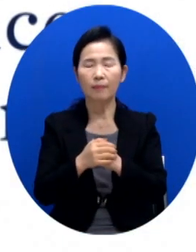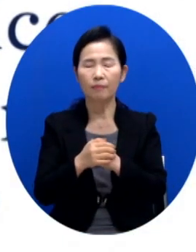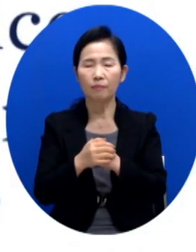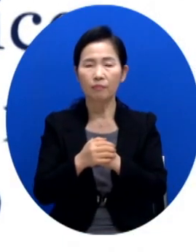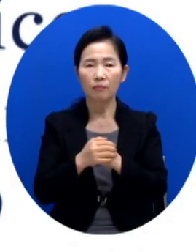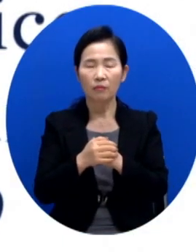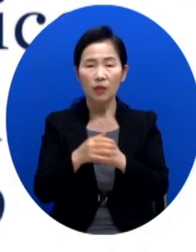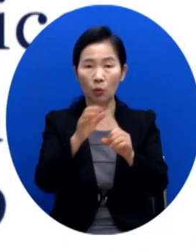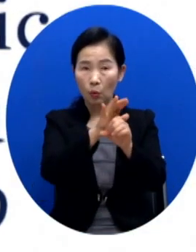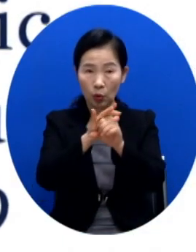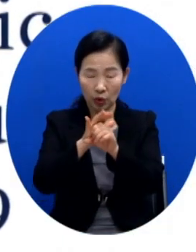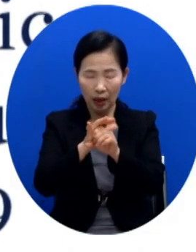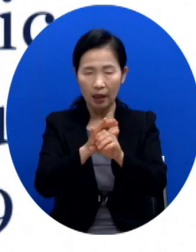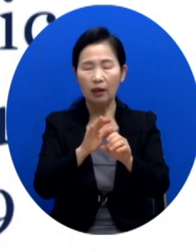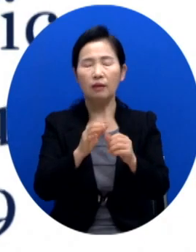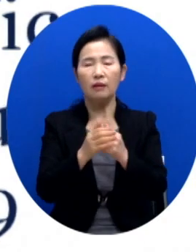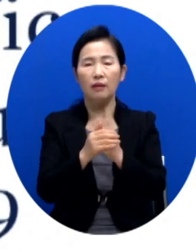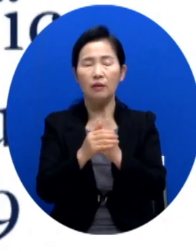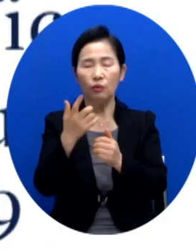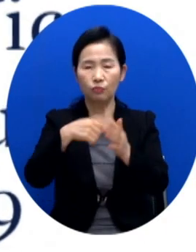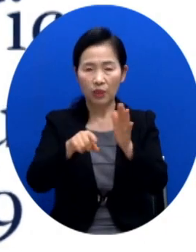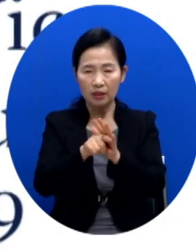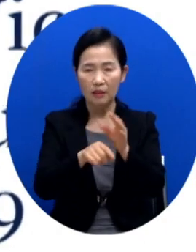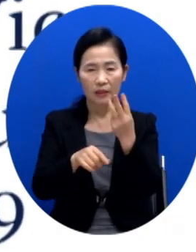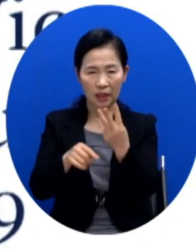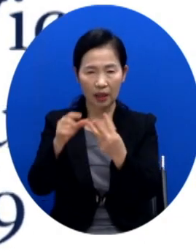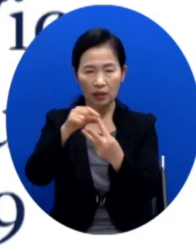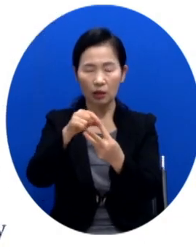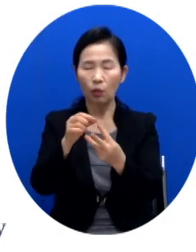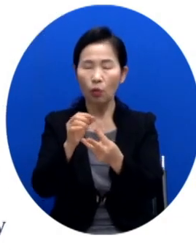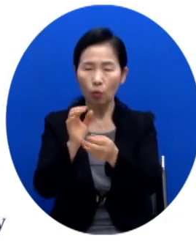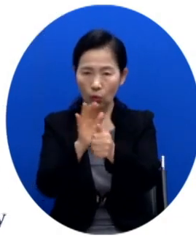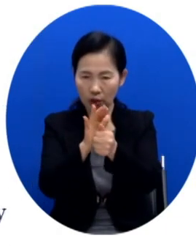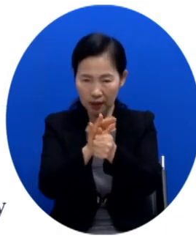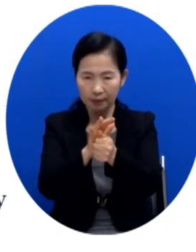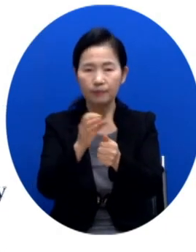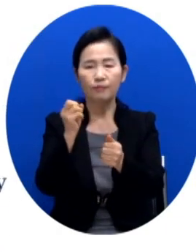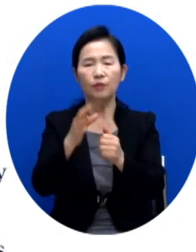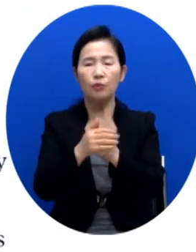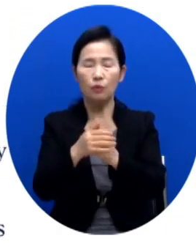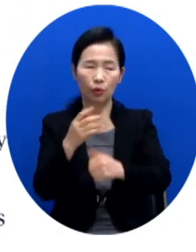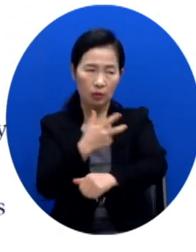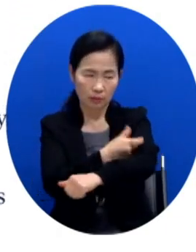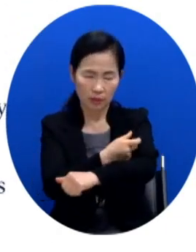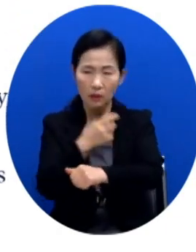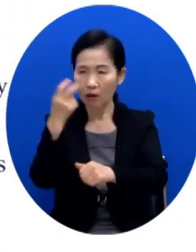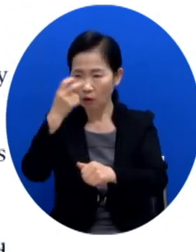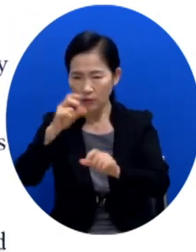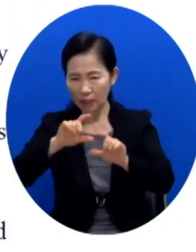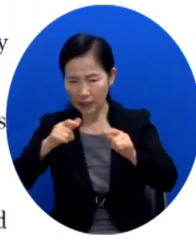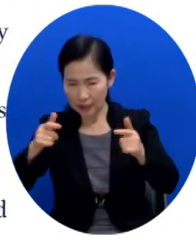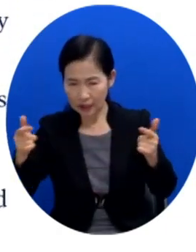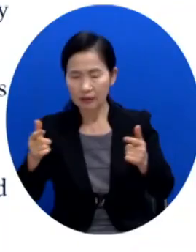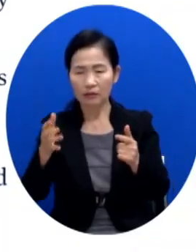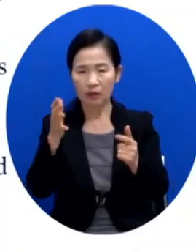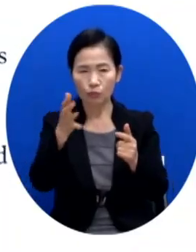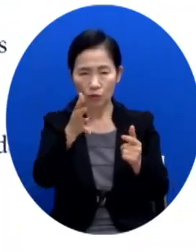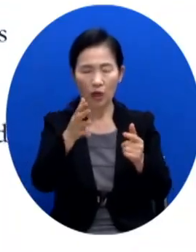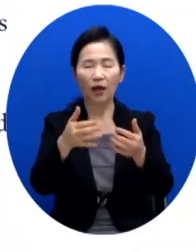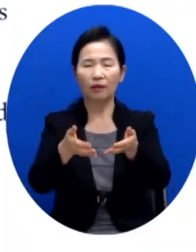코로나19 대응 전략의 세 가지 핵심 축인 공급과 백신 접종, 검사 관련 조정관을 임명했다고